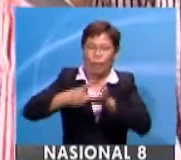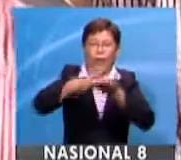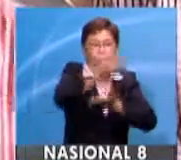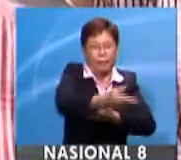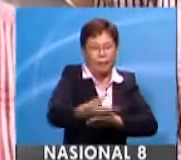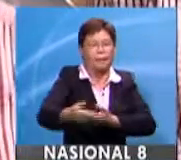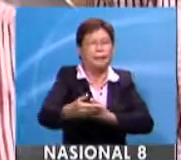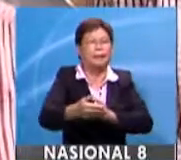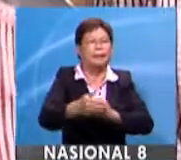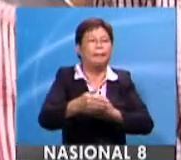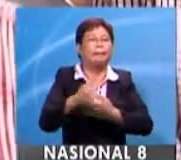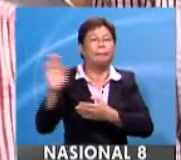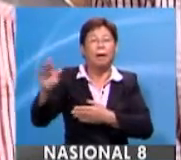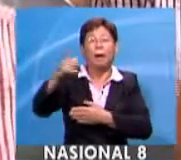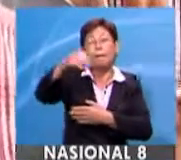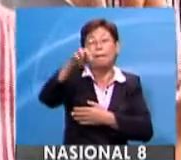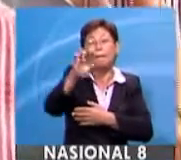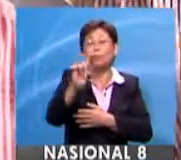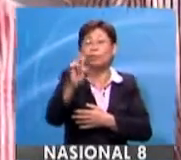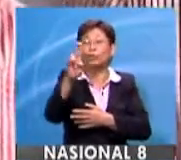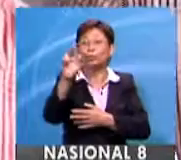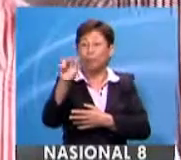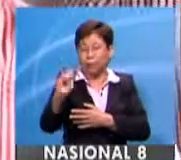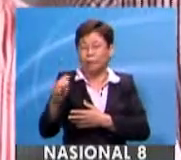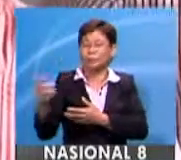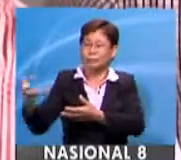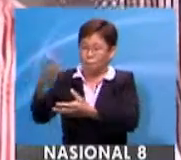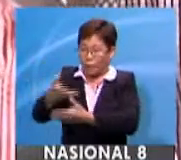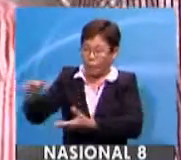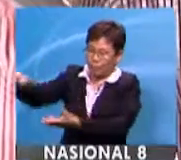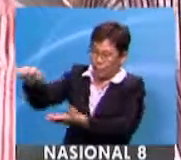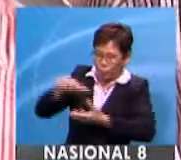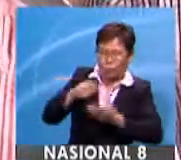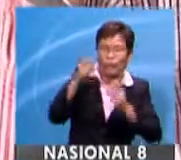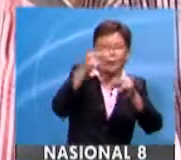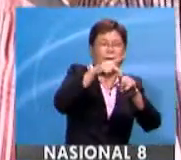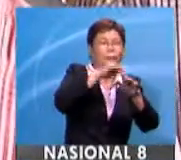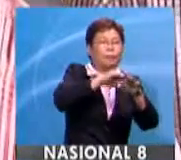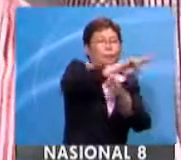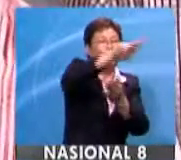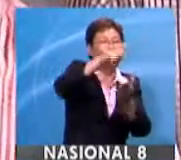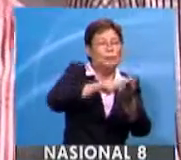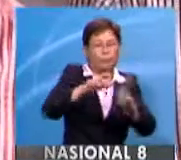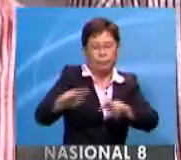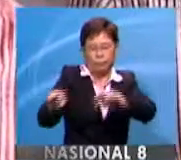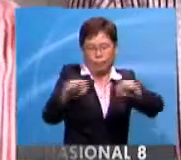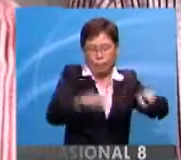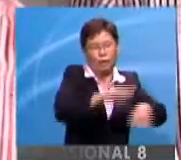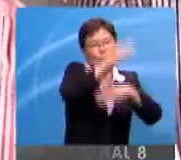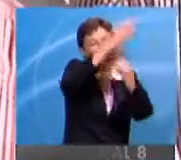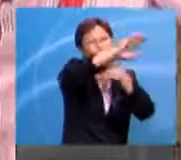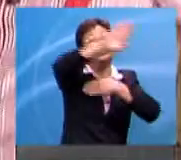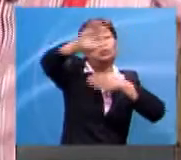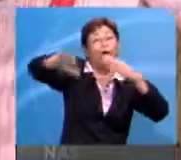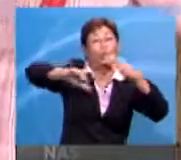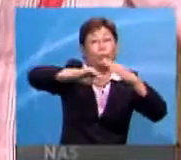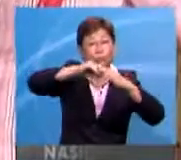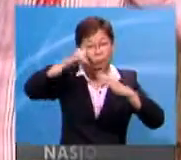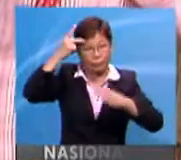pihak peredua untuk ke pusat-pusat pemindahan di seluruh negeri Kelantan